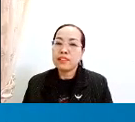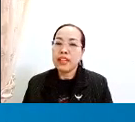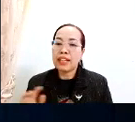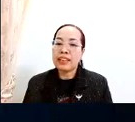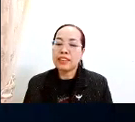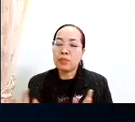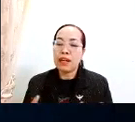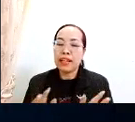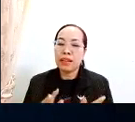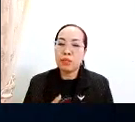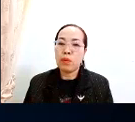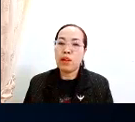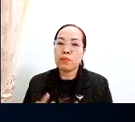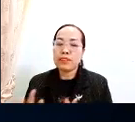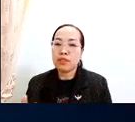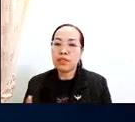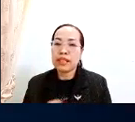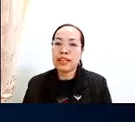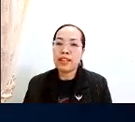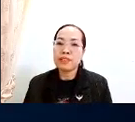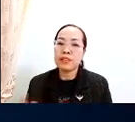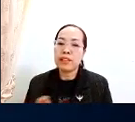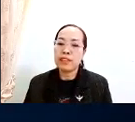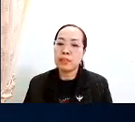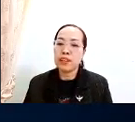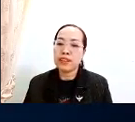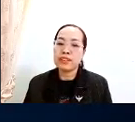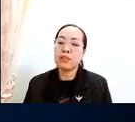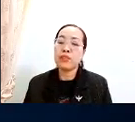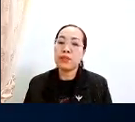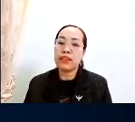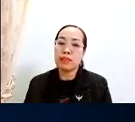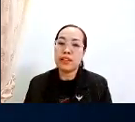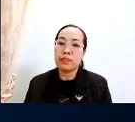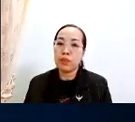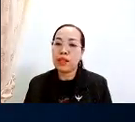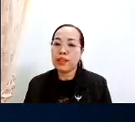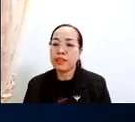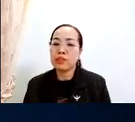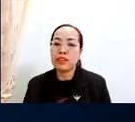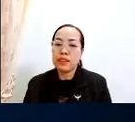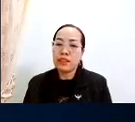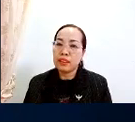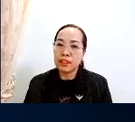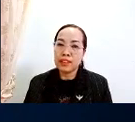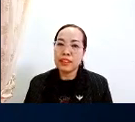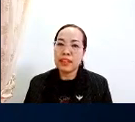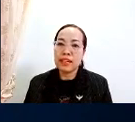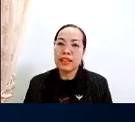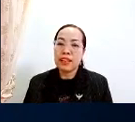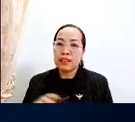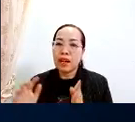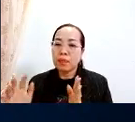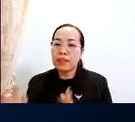nơi ca đại nhạc nhóm ban ạn và vọt ban chlong cắt hai vị trí mê riêng bằng nhạc nhóm dù mà chạy lại toa lại nông để trái này